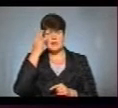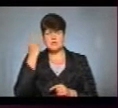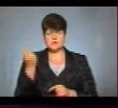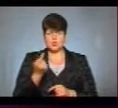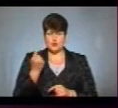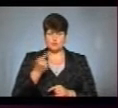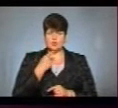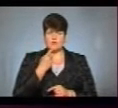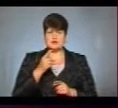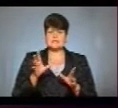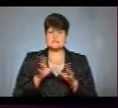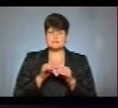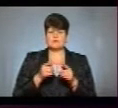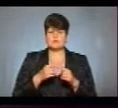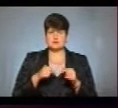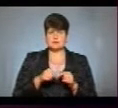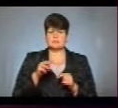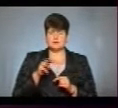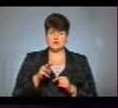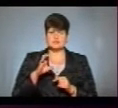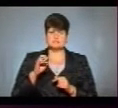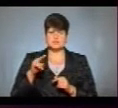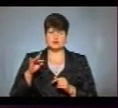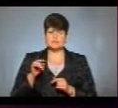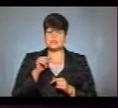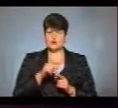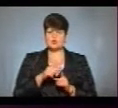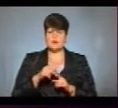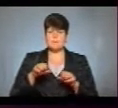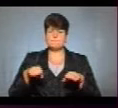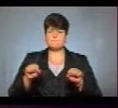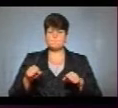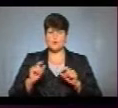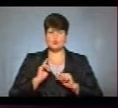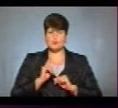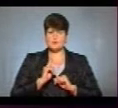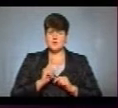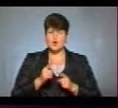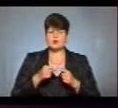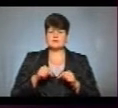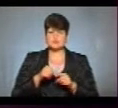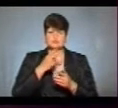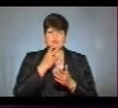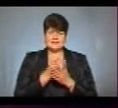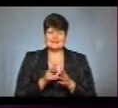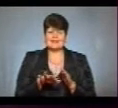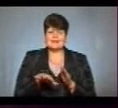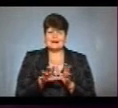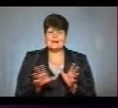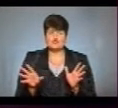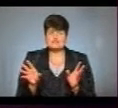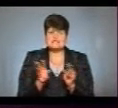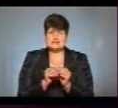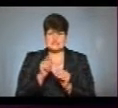області, каже співорганізатор акції Микола Спірідонов. За його словами, мотопробіг організували, щоб продемонструвати територіальну цілісність